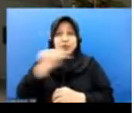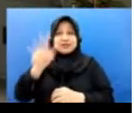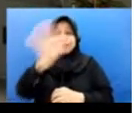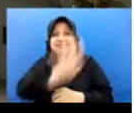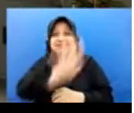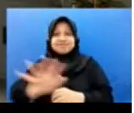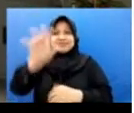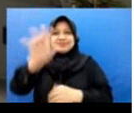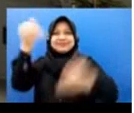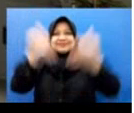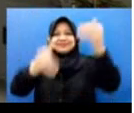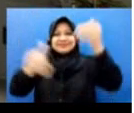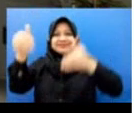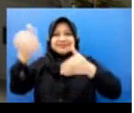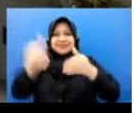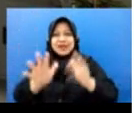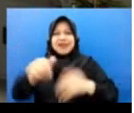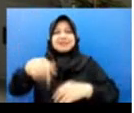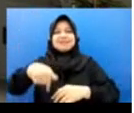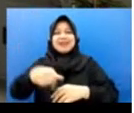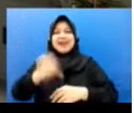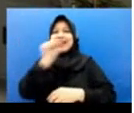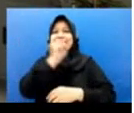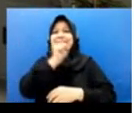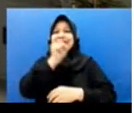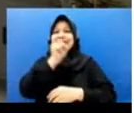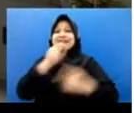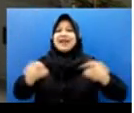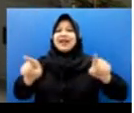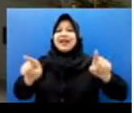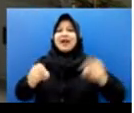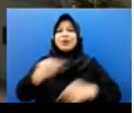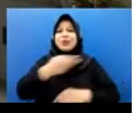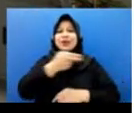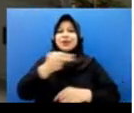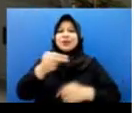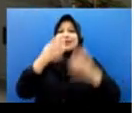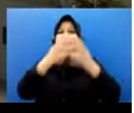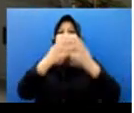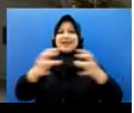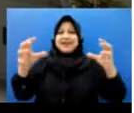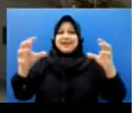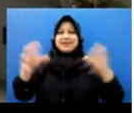lagu Kebangsaan Indonesia Raya. Jadi saya mohon untuk sikap sempurna.